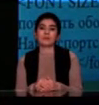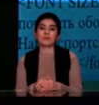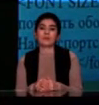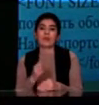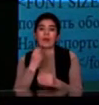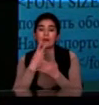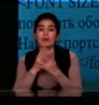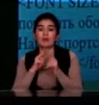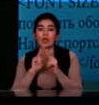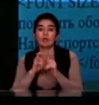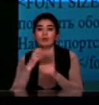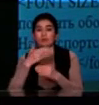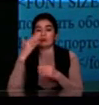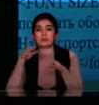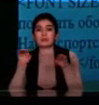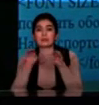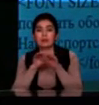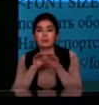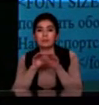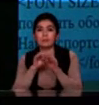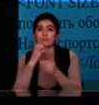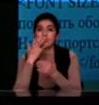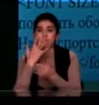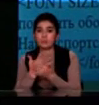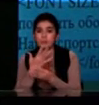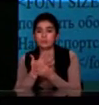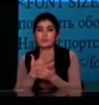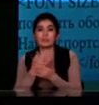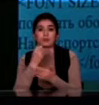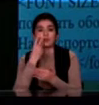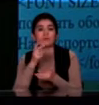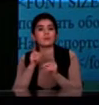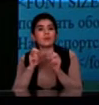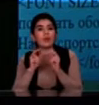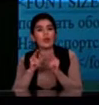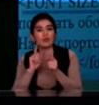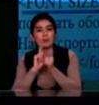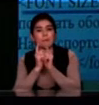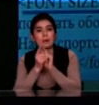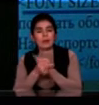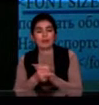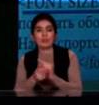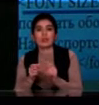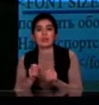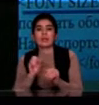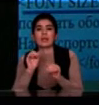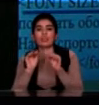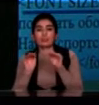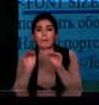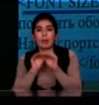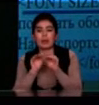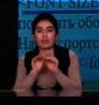в виде атрибута size, равное значению 5. Смотрим, как у нас меняется